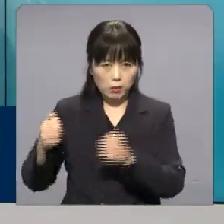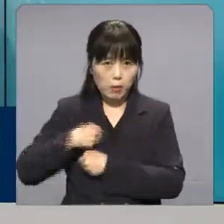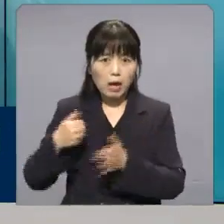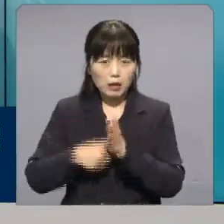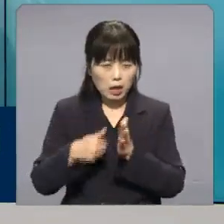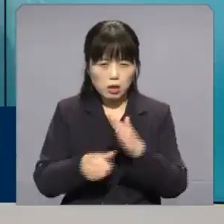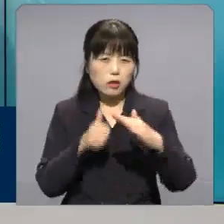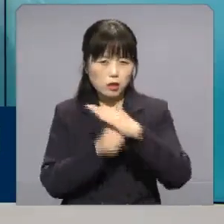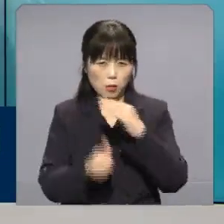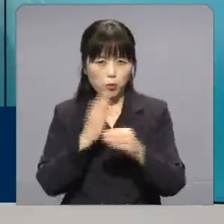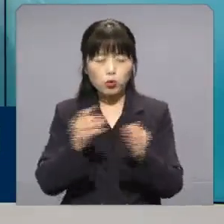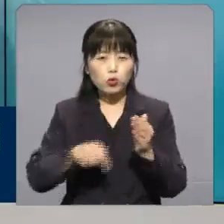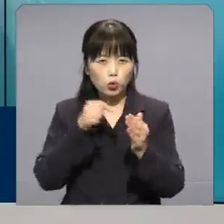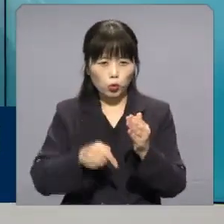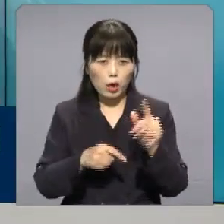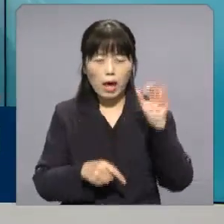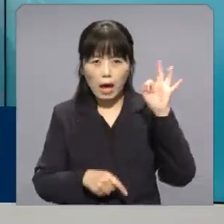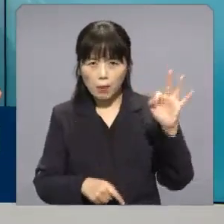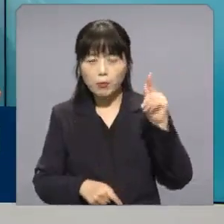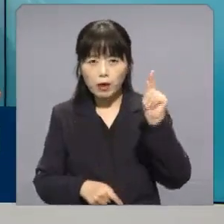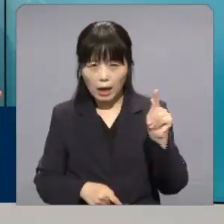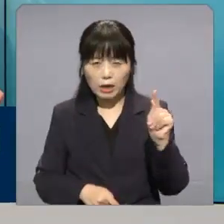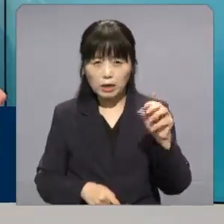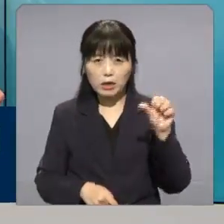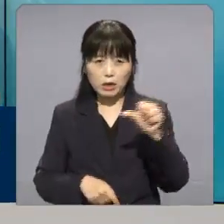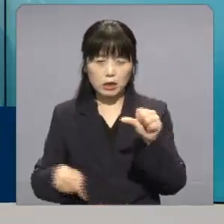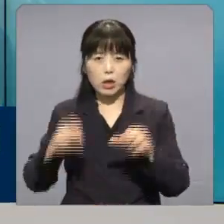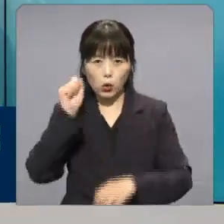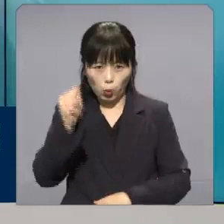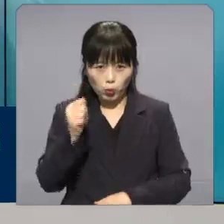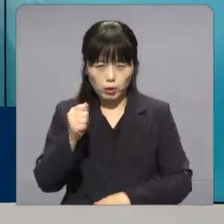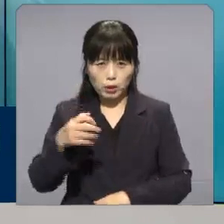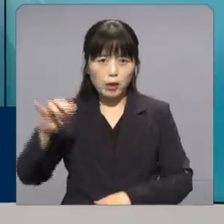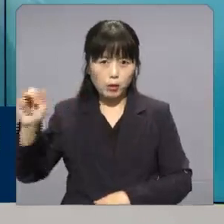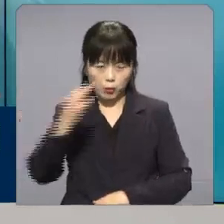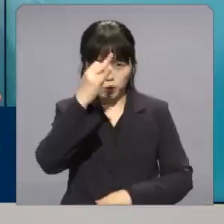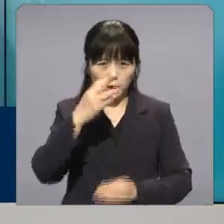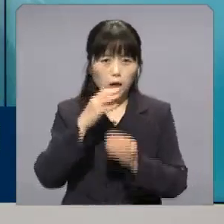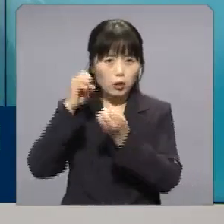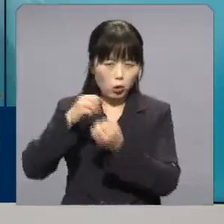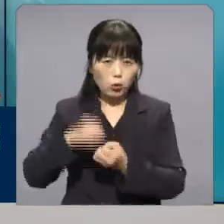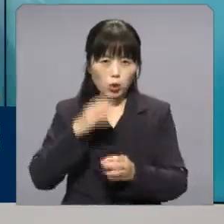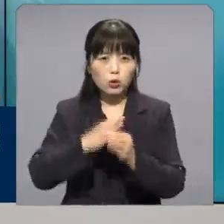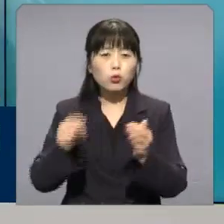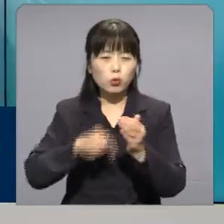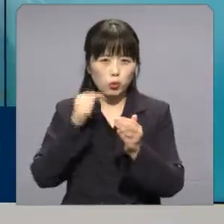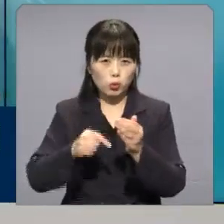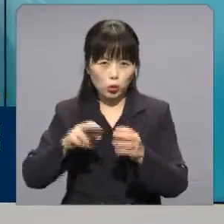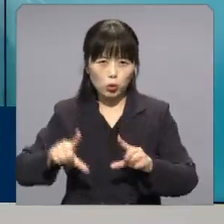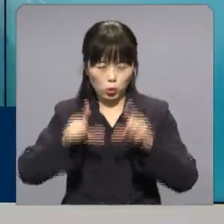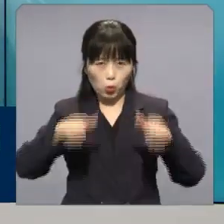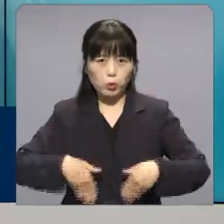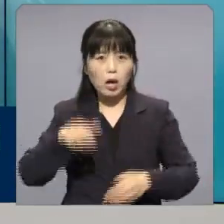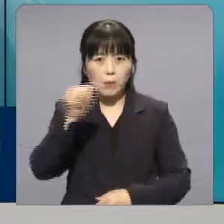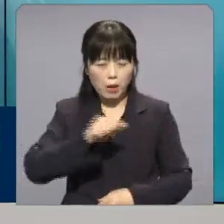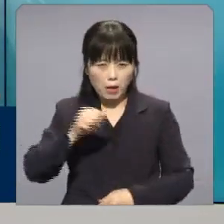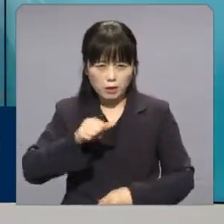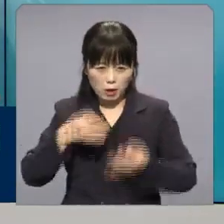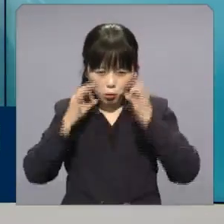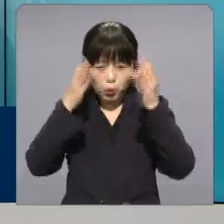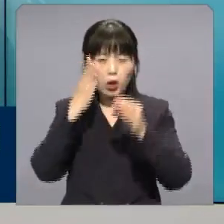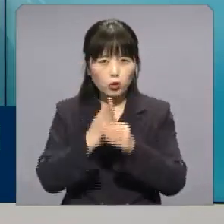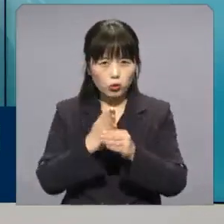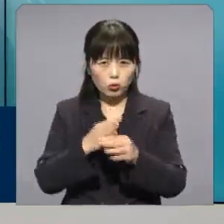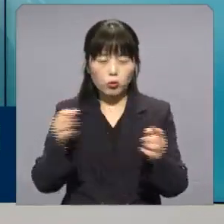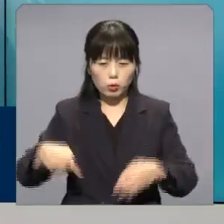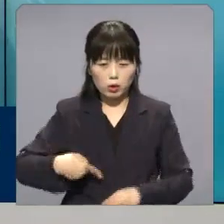방산의 대표 주자 중 하나인 FA-50 경공격기가 다시 전통의 텃밭인 동남아시아 시장에 전력 투구하고 있습니다.